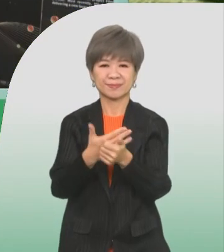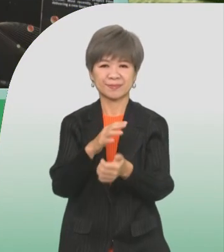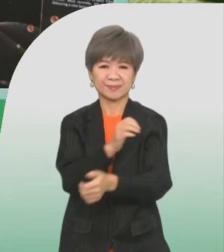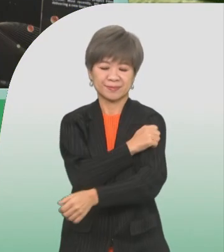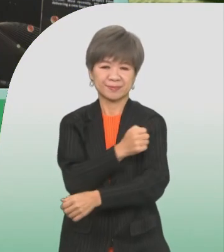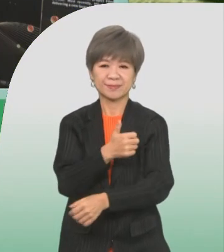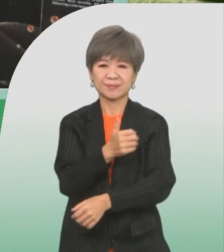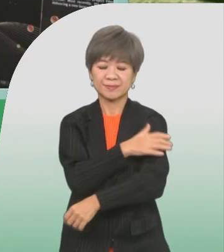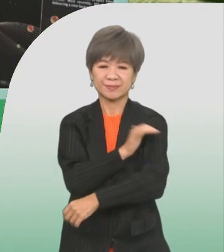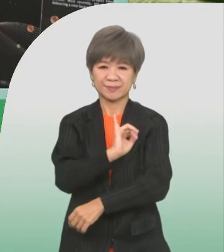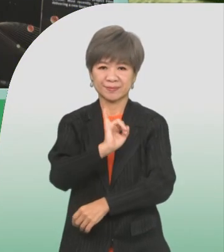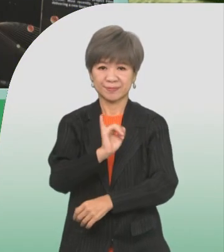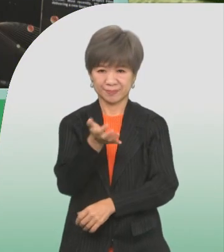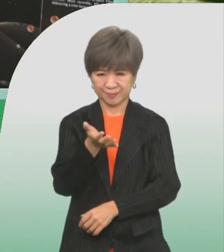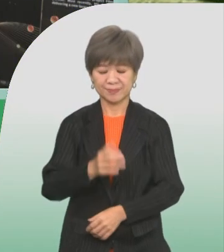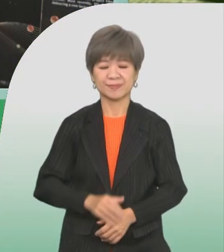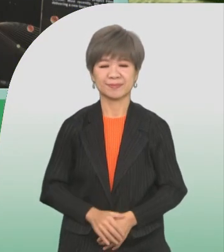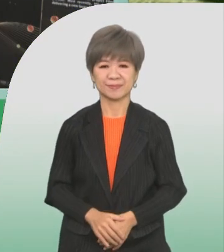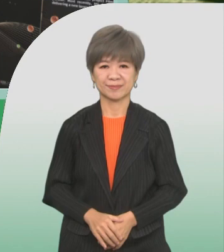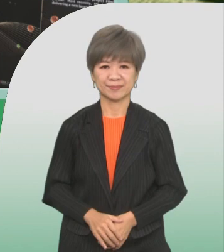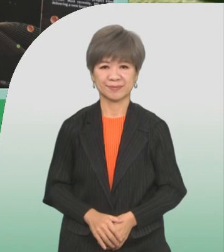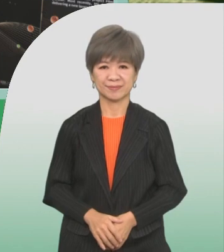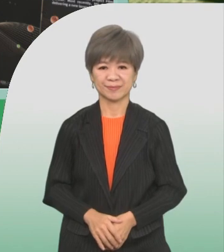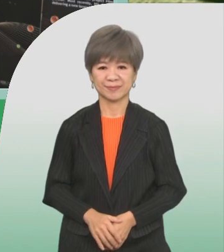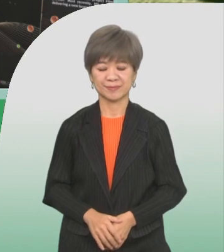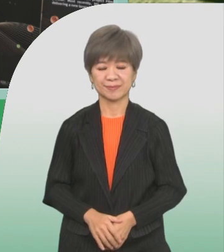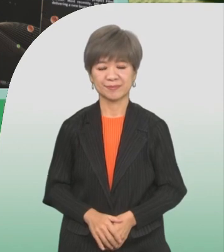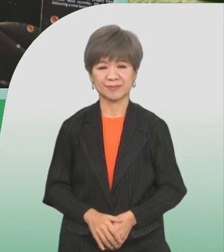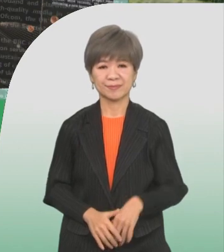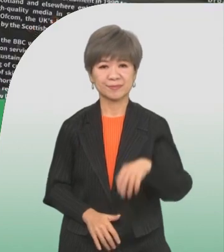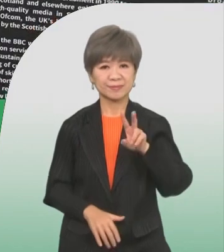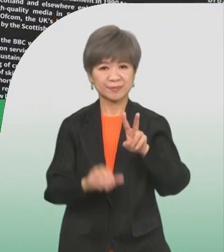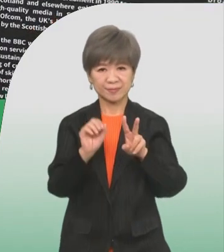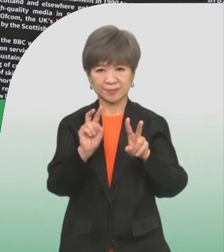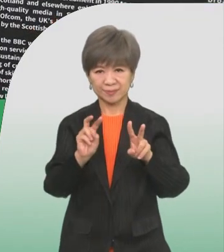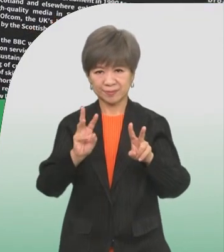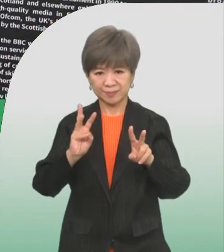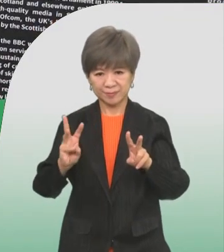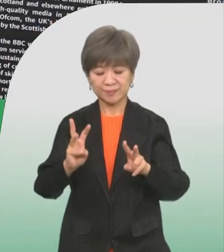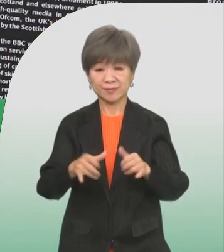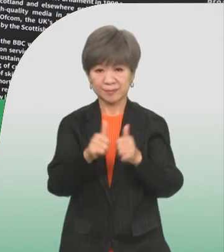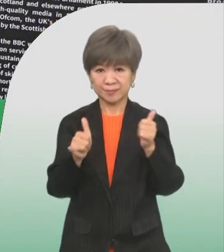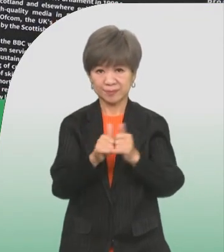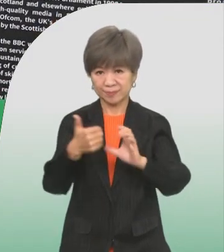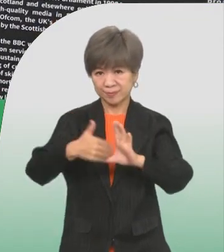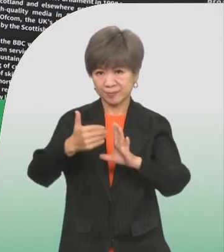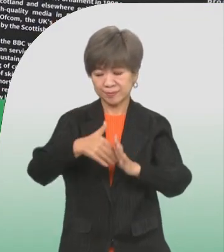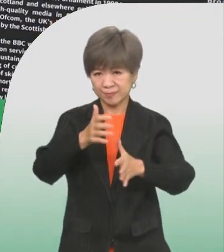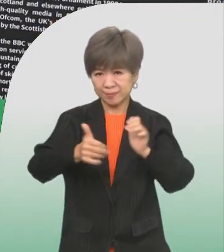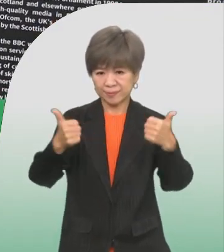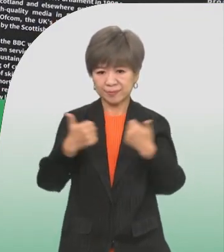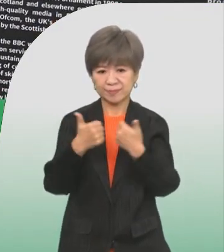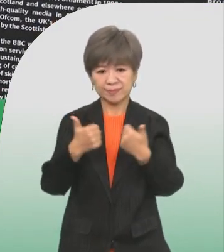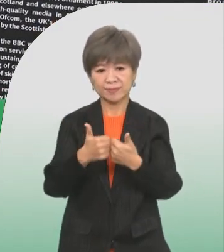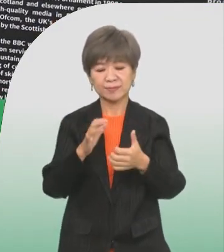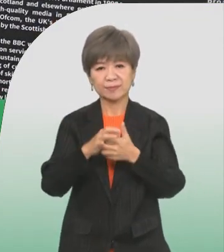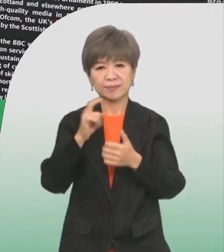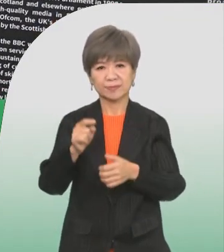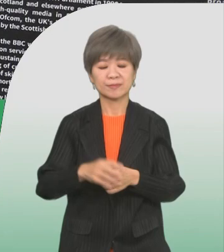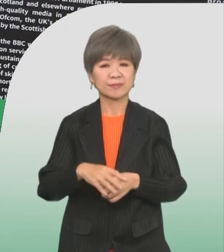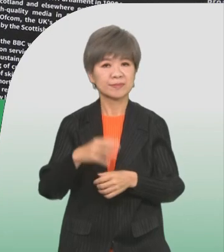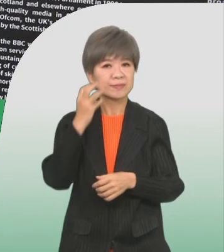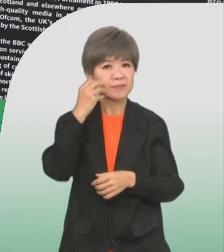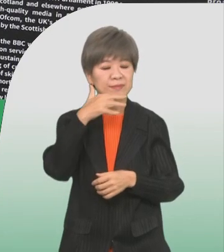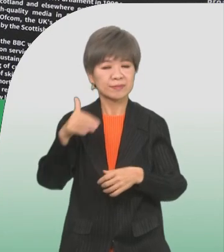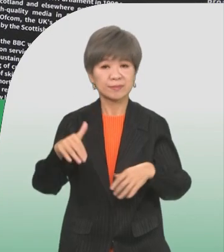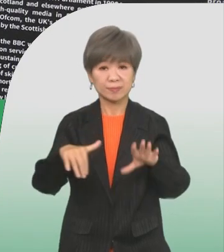新团体家做说明，有请。 何主播2023足球媒体高峰会今日在中山文创园区举行，